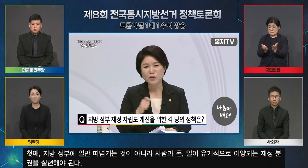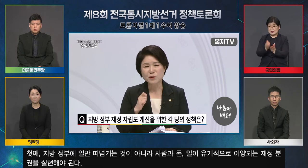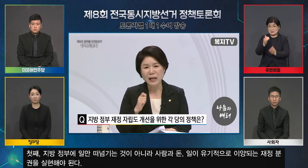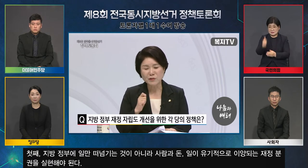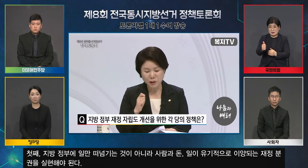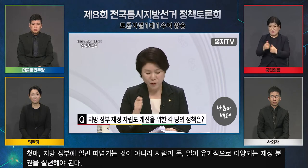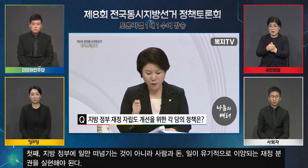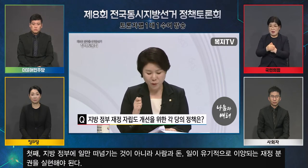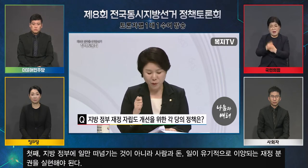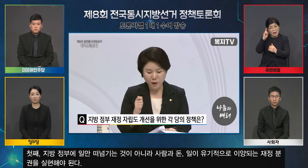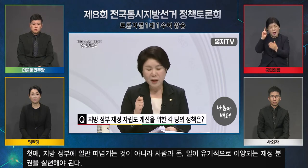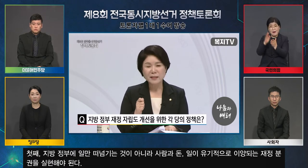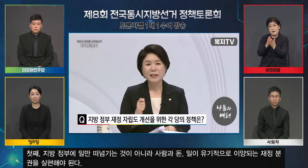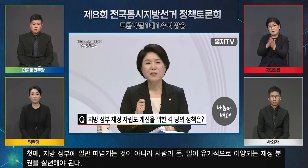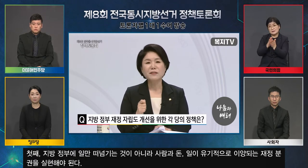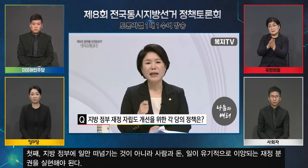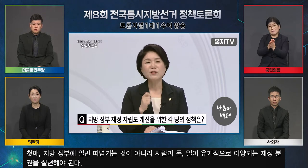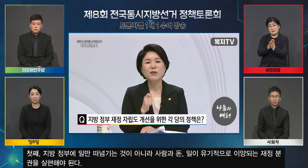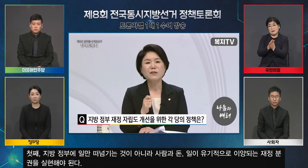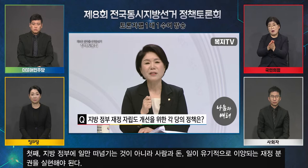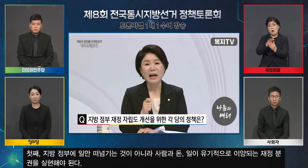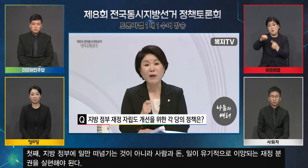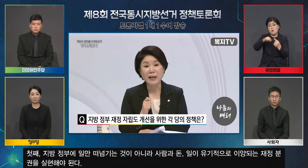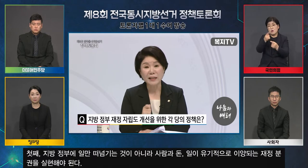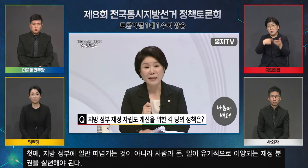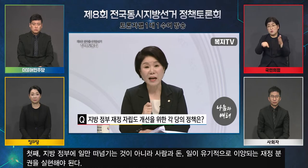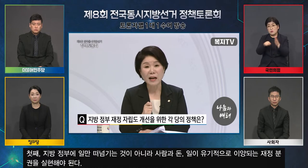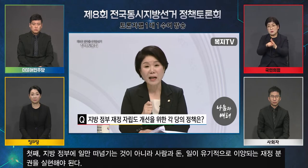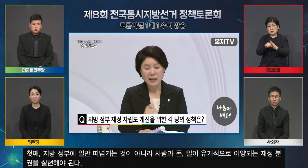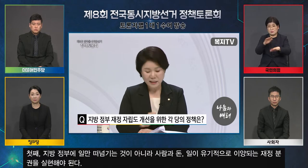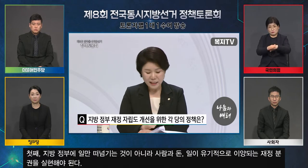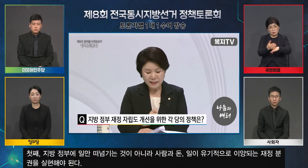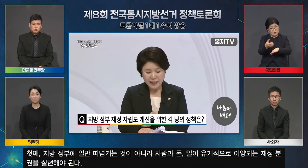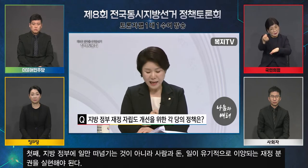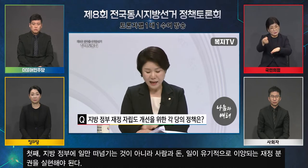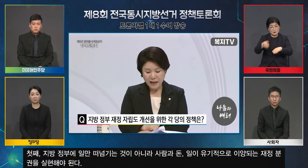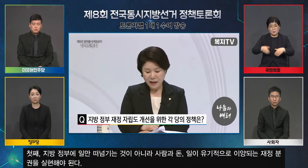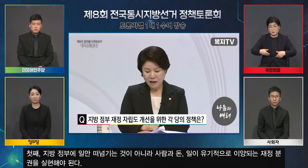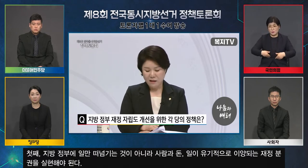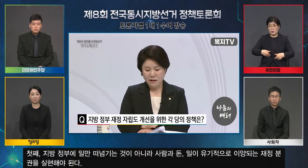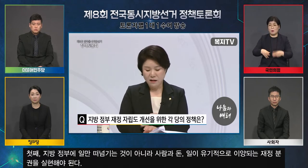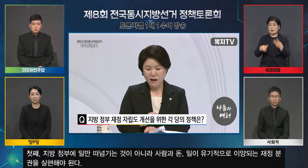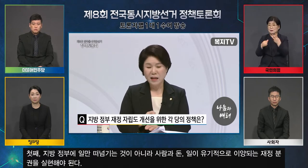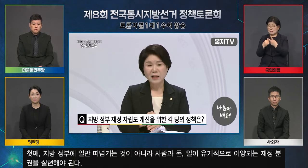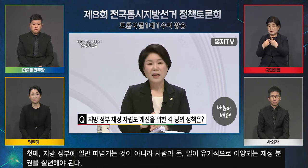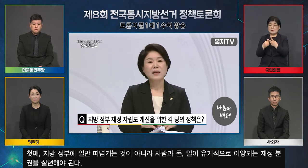재념운용을 할 수 있도록 재정 자율성을 강화해야 된다. 셋째,